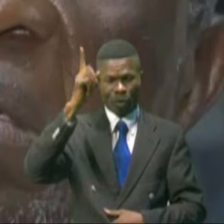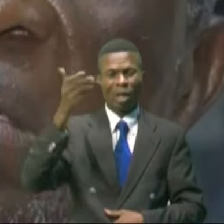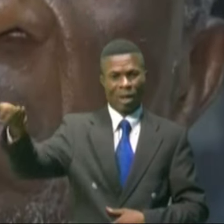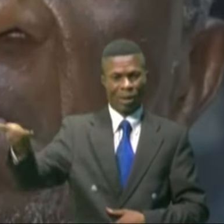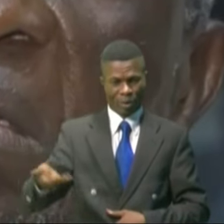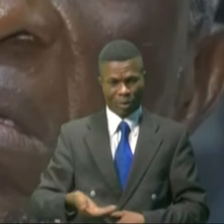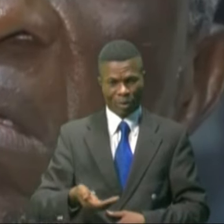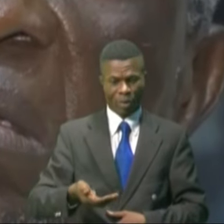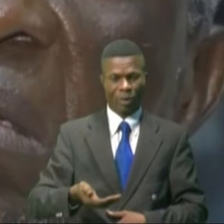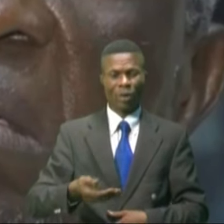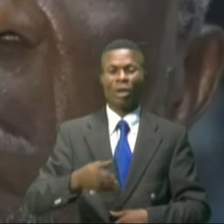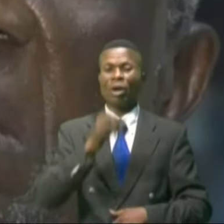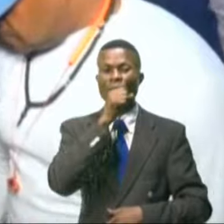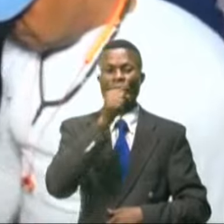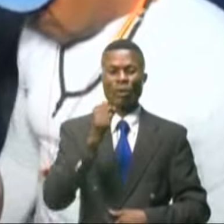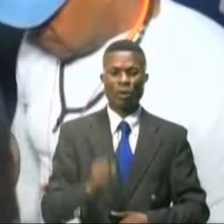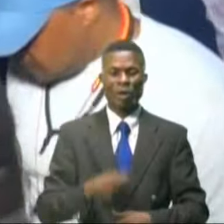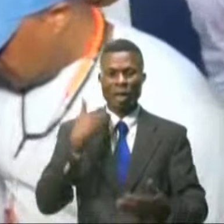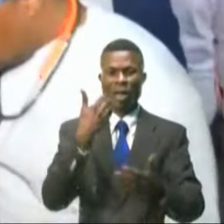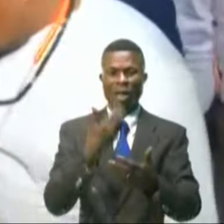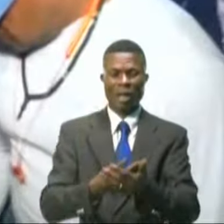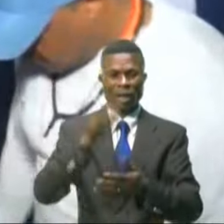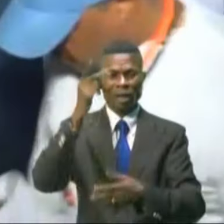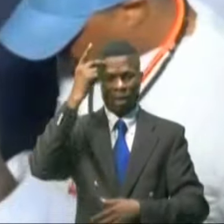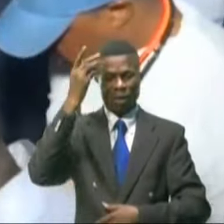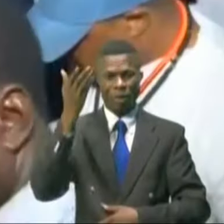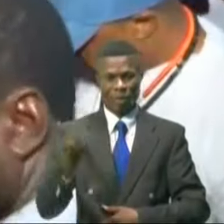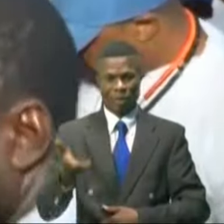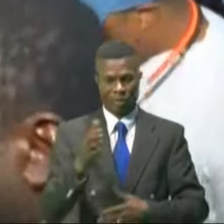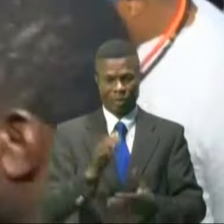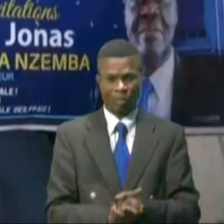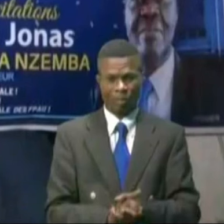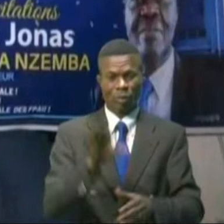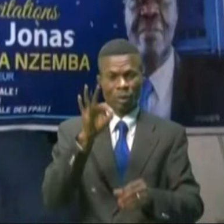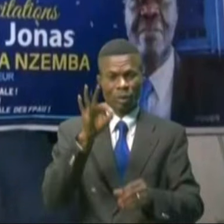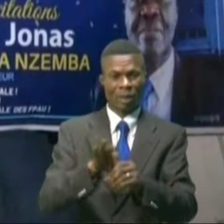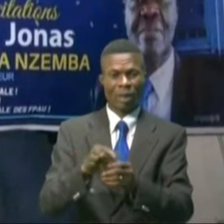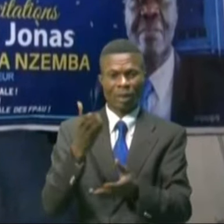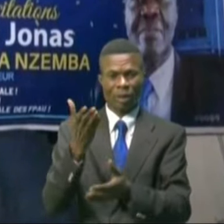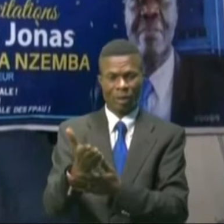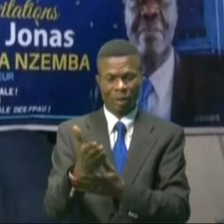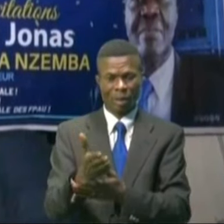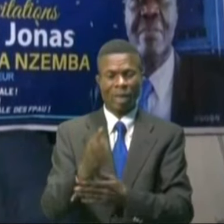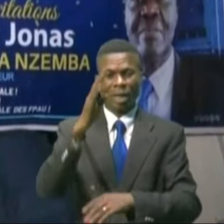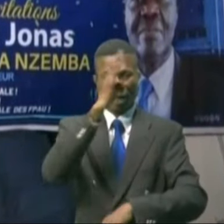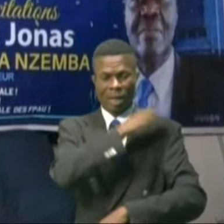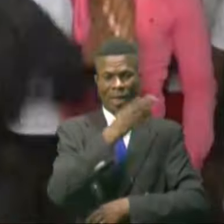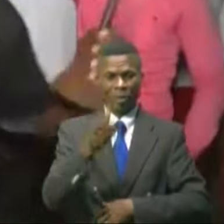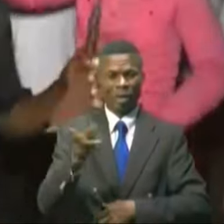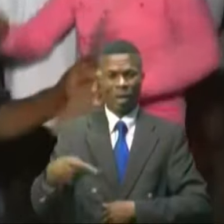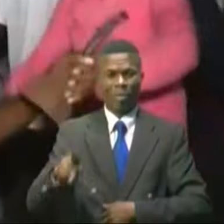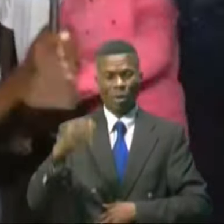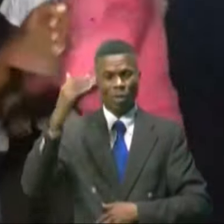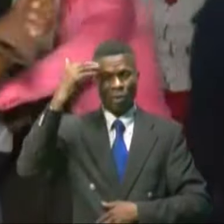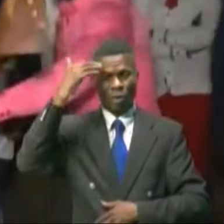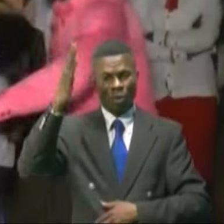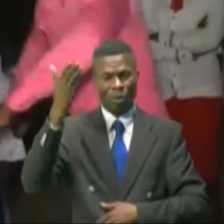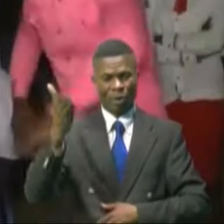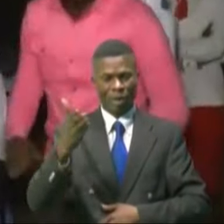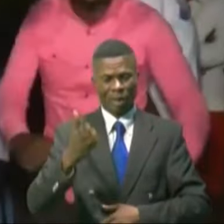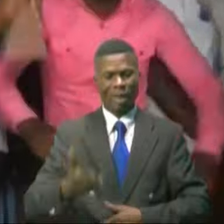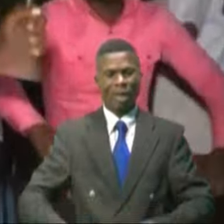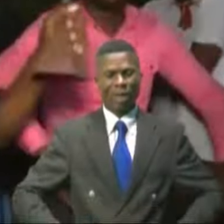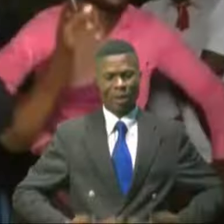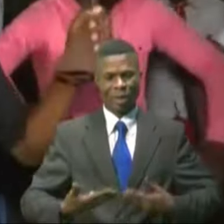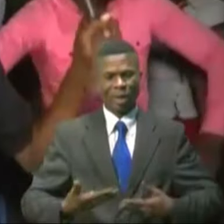par les patriarches à son arrivée à Kinshasa. Cette élection, à ce titre, dans la province de l'Équateur,